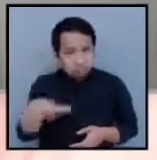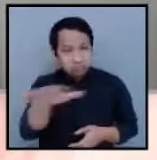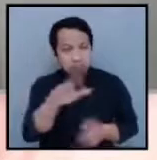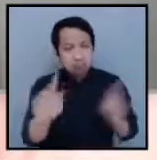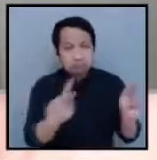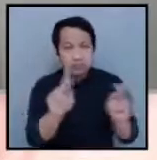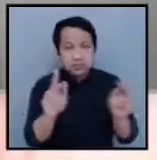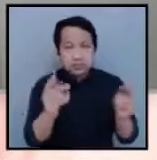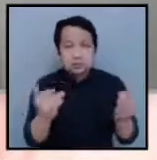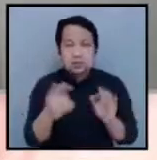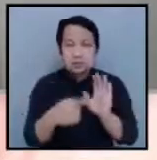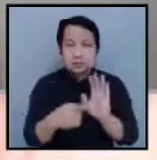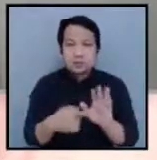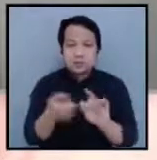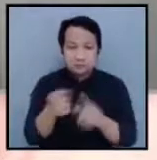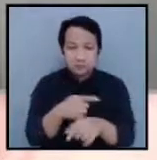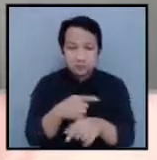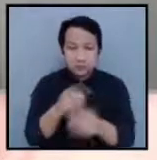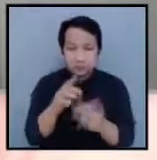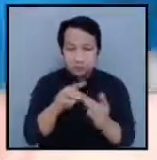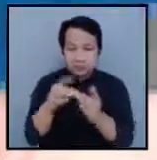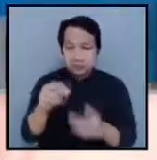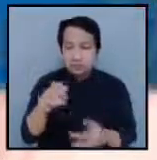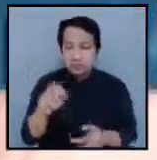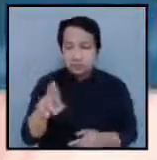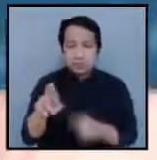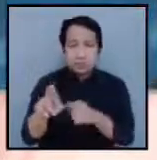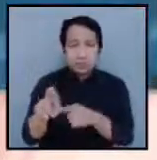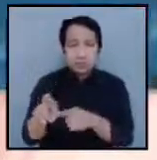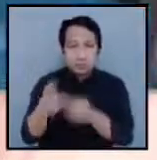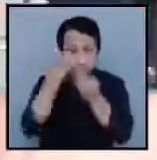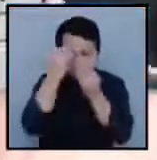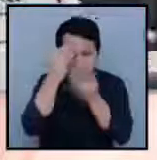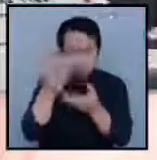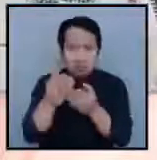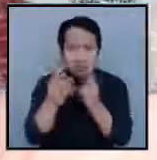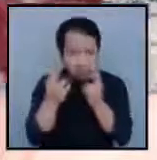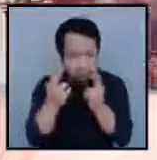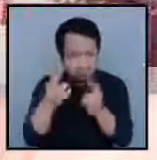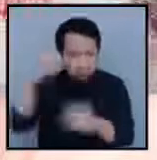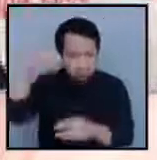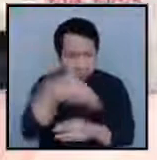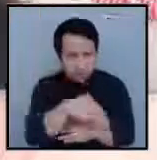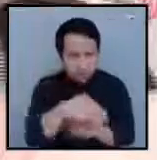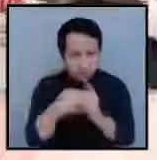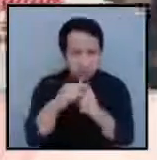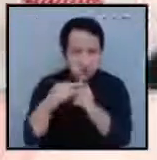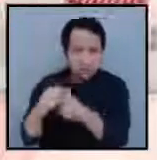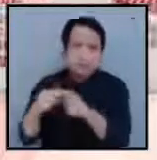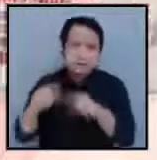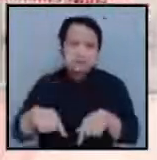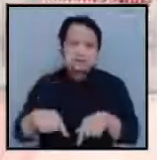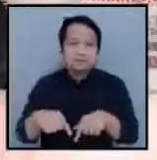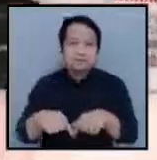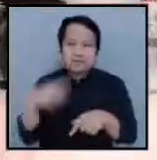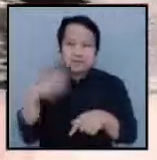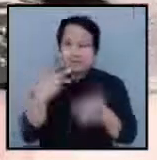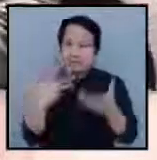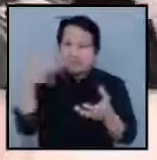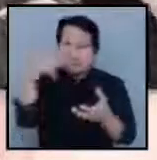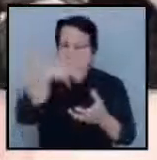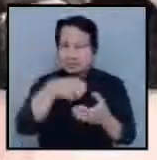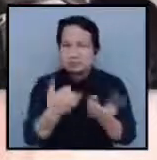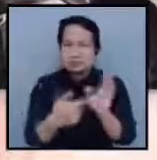especially in NCR, sana ay patuloy na mababa ang ating numbers, no. Although the reflection of the numbers may not